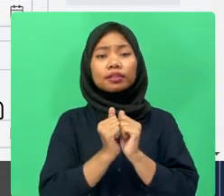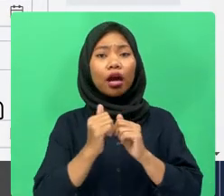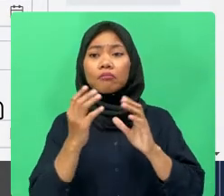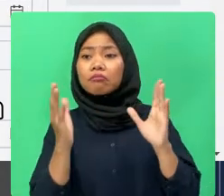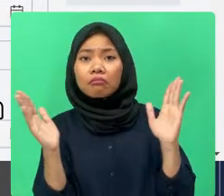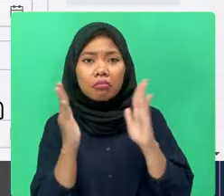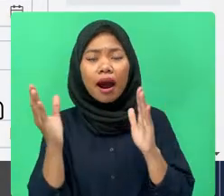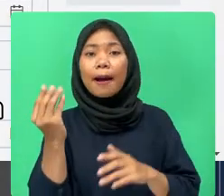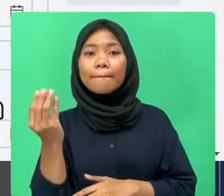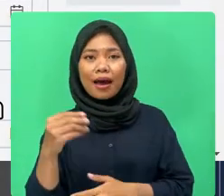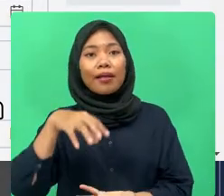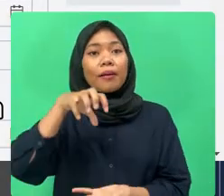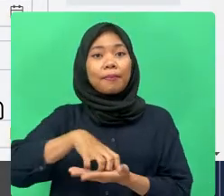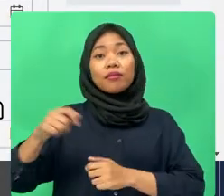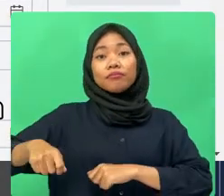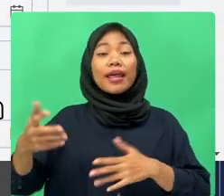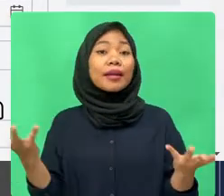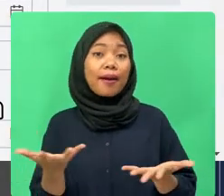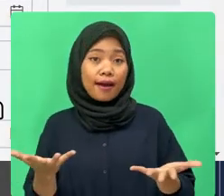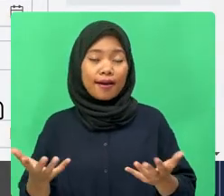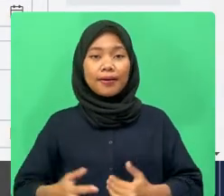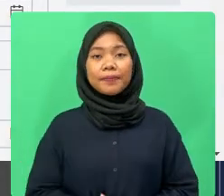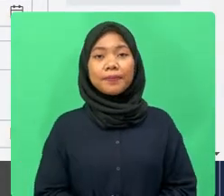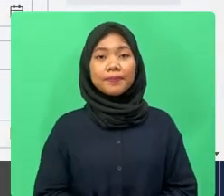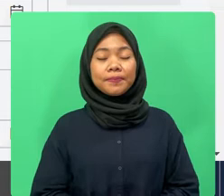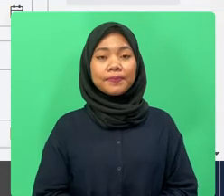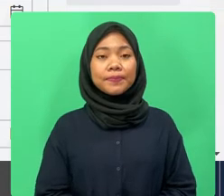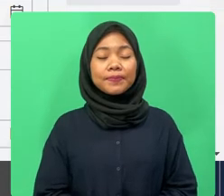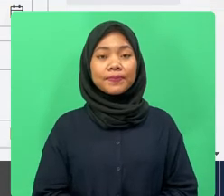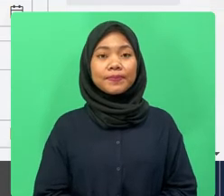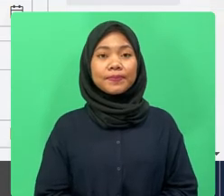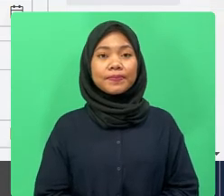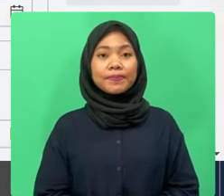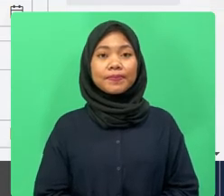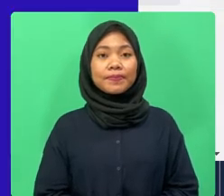masa berlaku perjanjian dan domisili hukumnya.